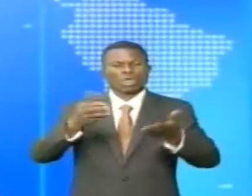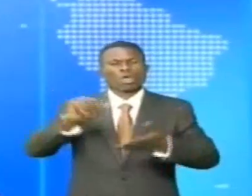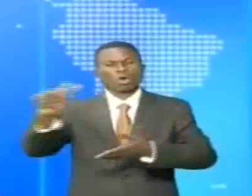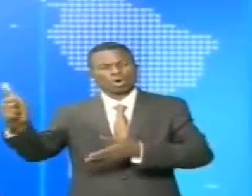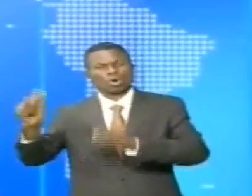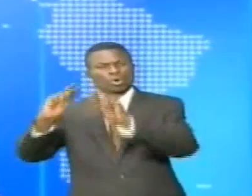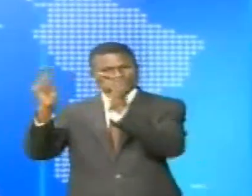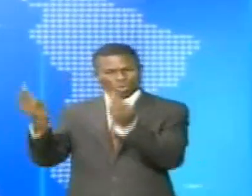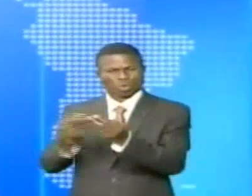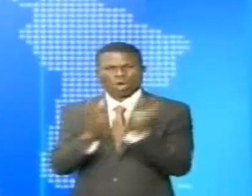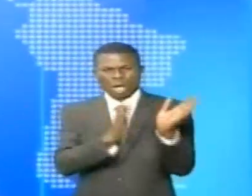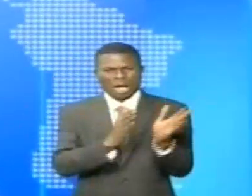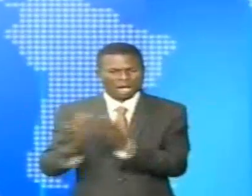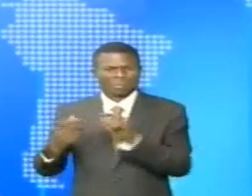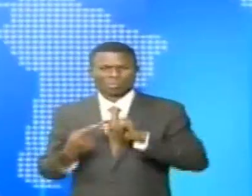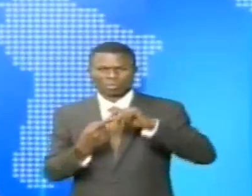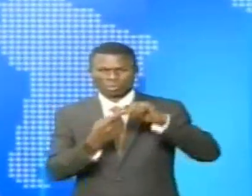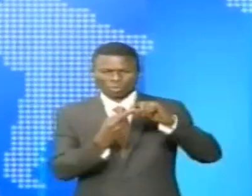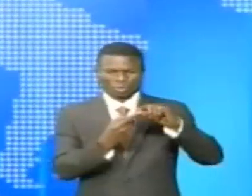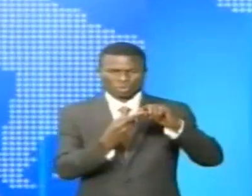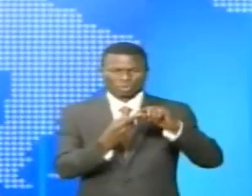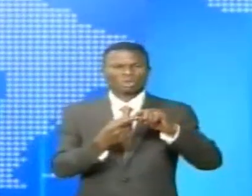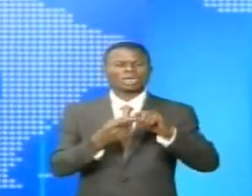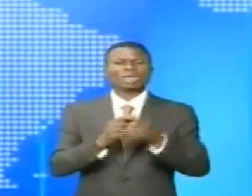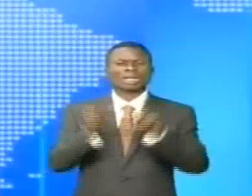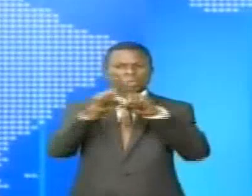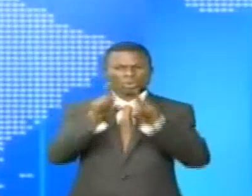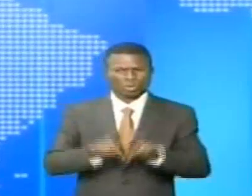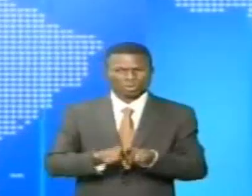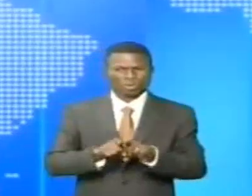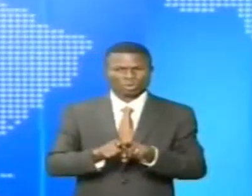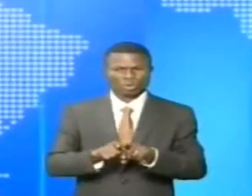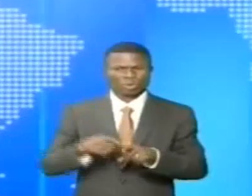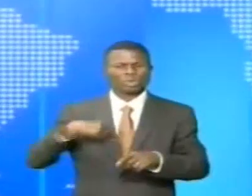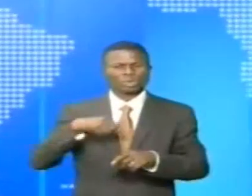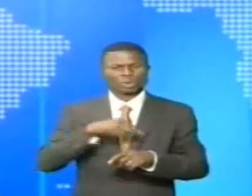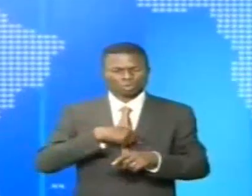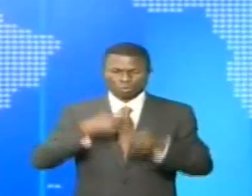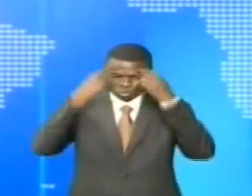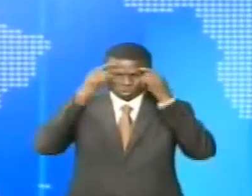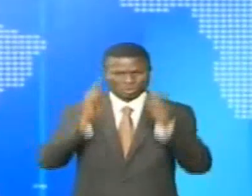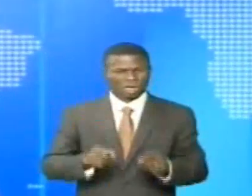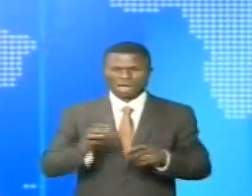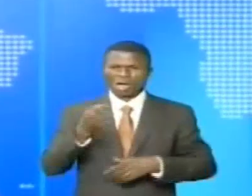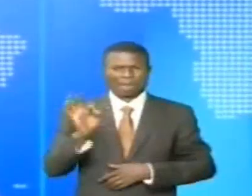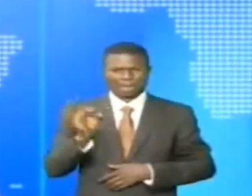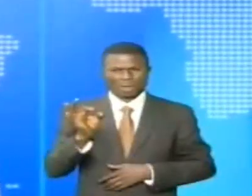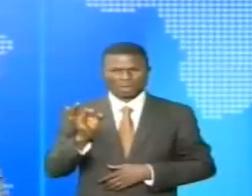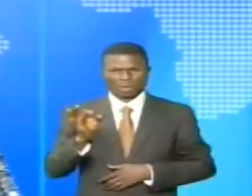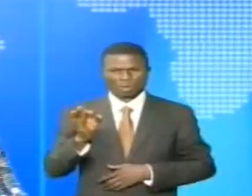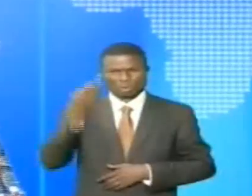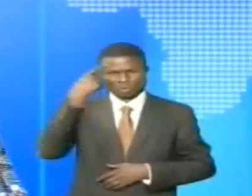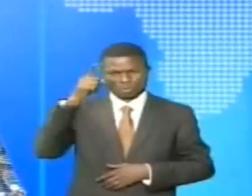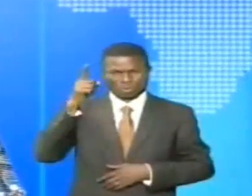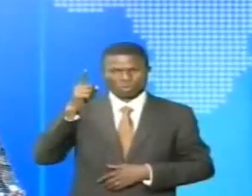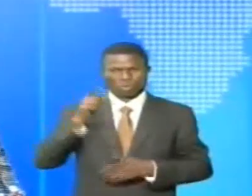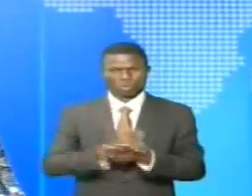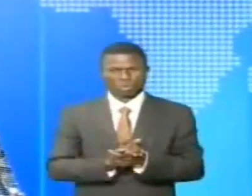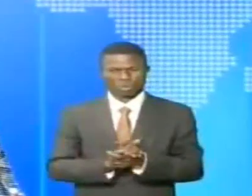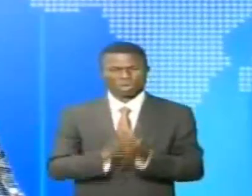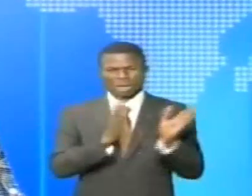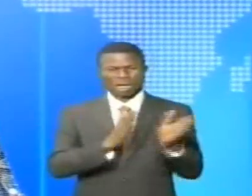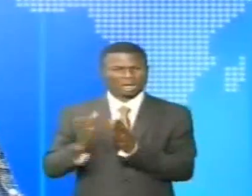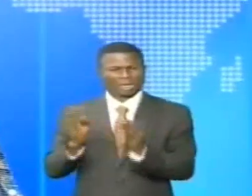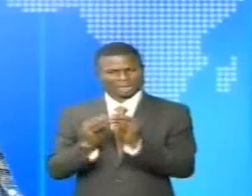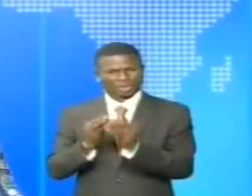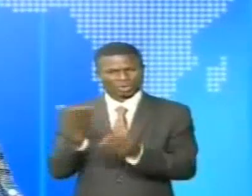un arrangement spécifique transitoire, mais nous ne nous sommes pas entendus sur les termes du dit arrangement. De